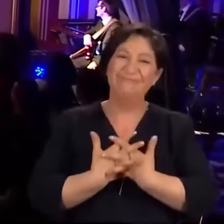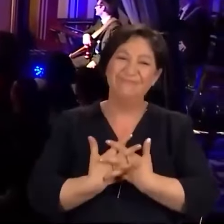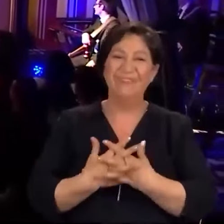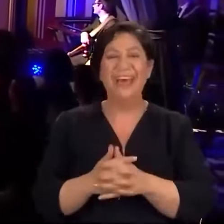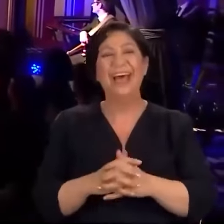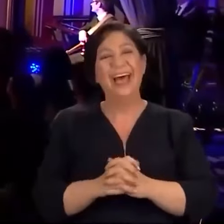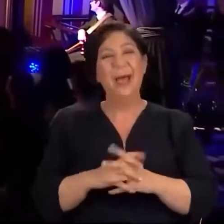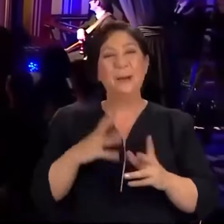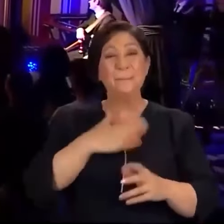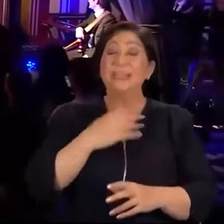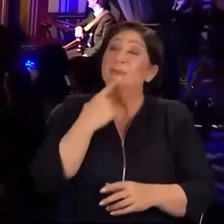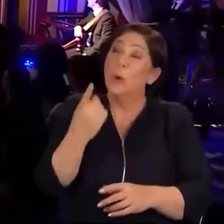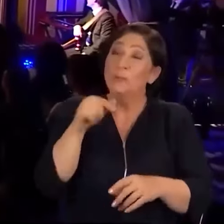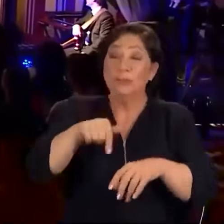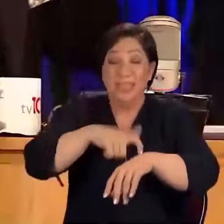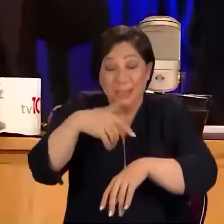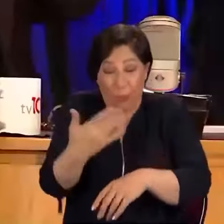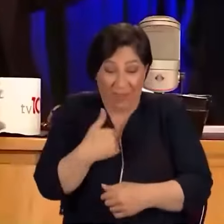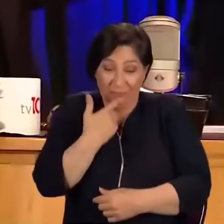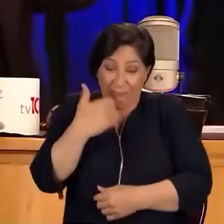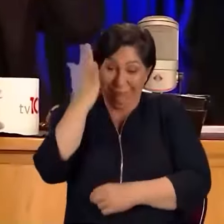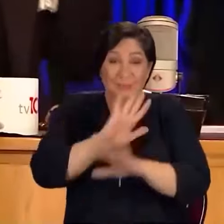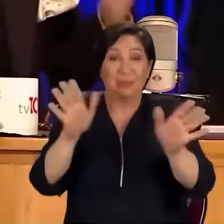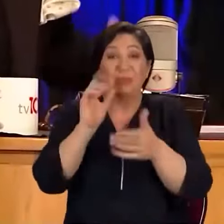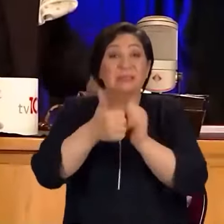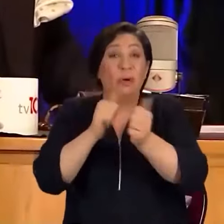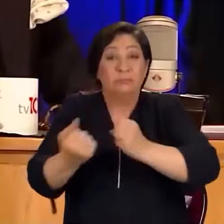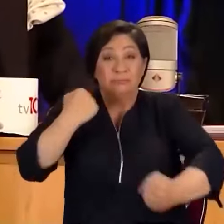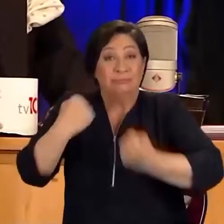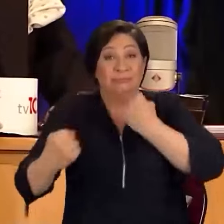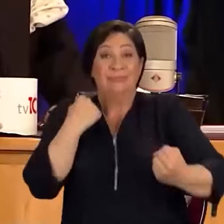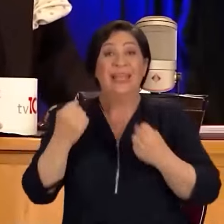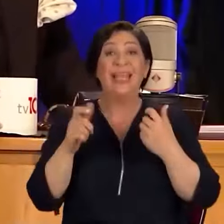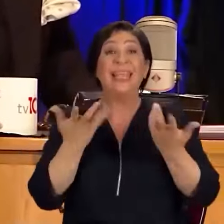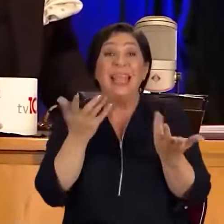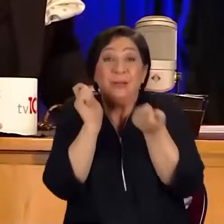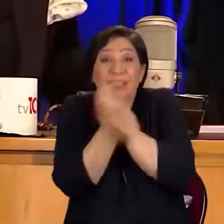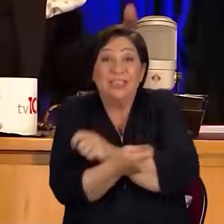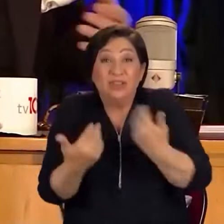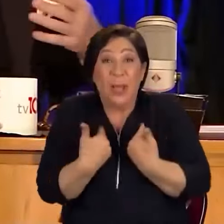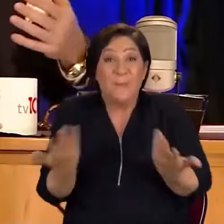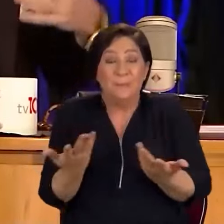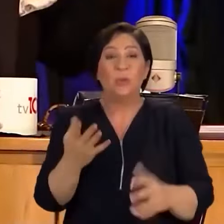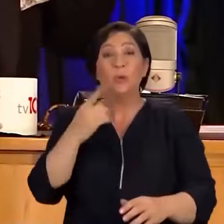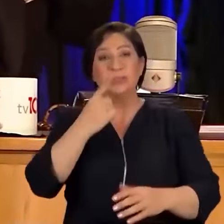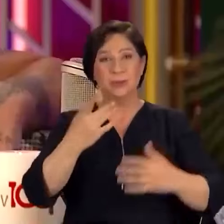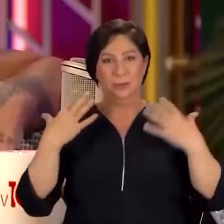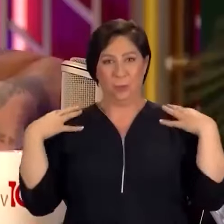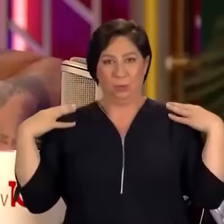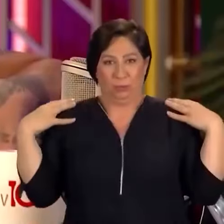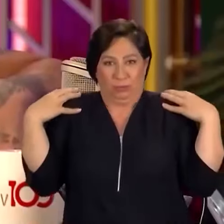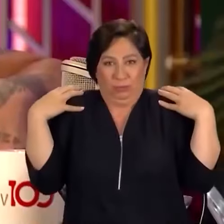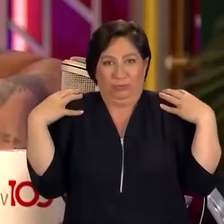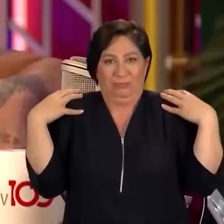yani ben de ona diyorum ki ya, bu saatten sonra yani neye dönüşmemi istiyorsun? Ha, o da diyor ki işte biraz